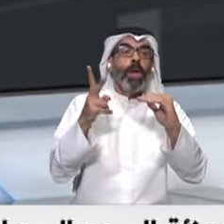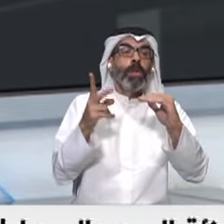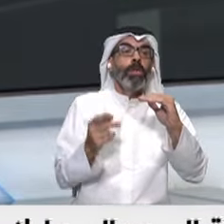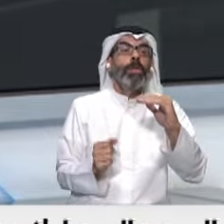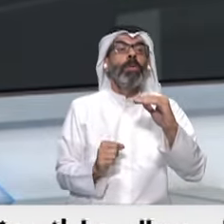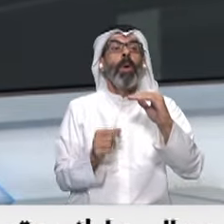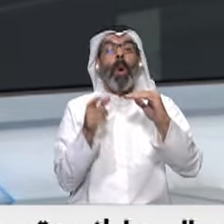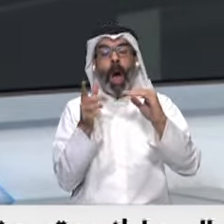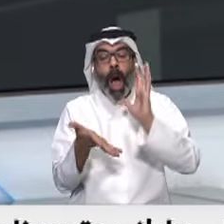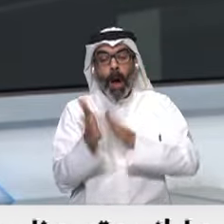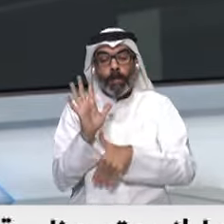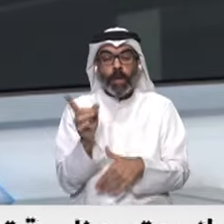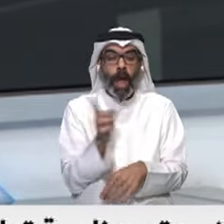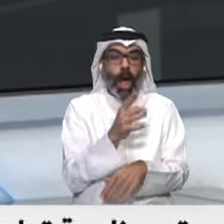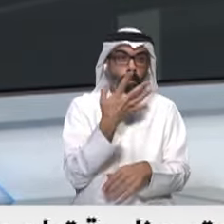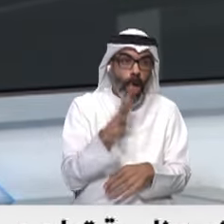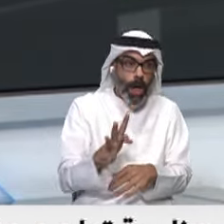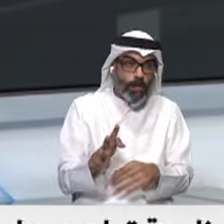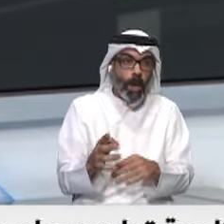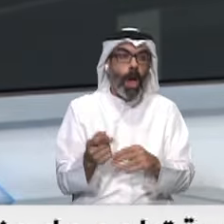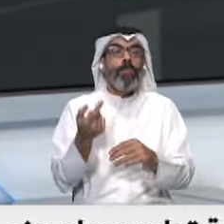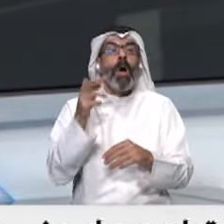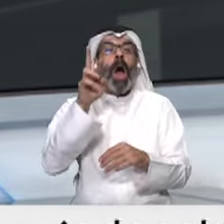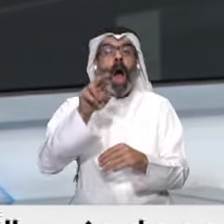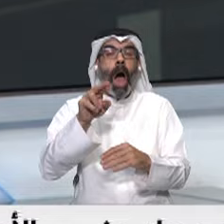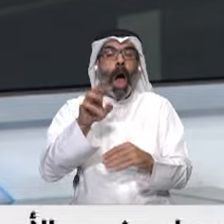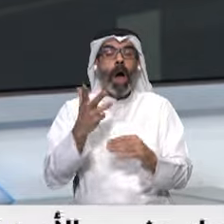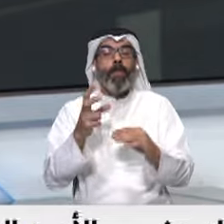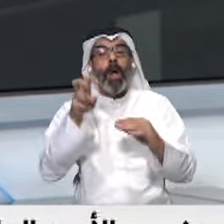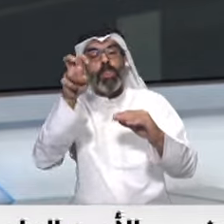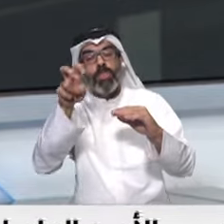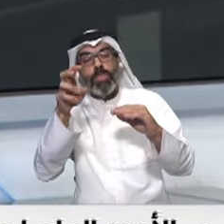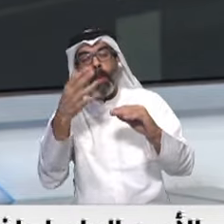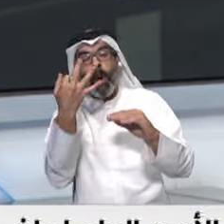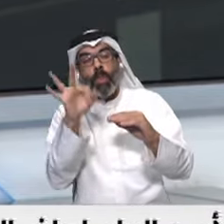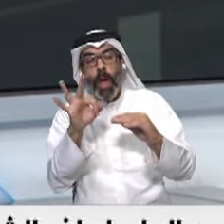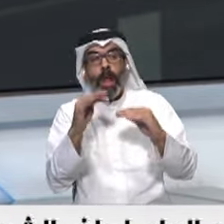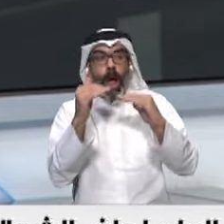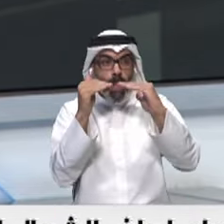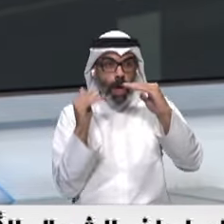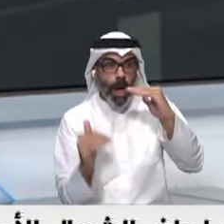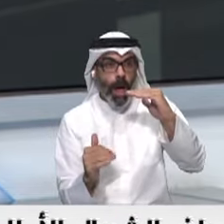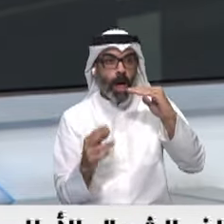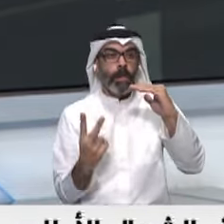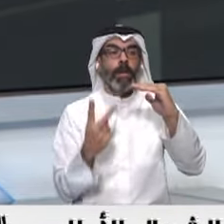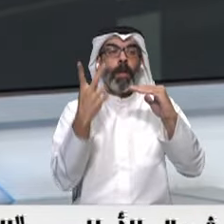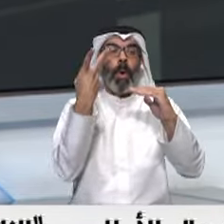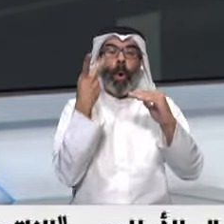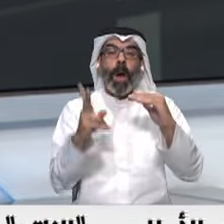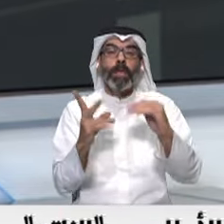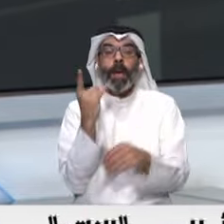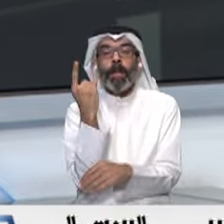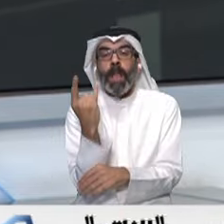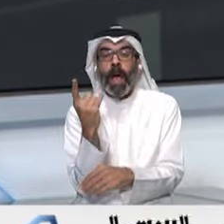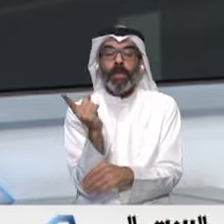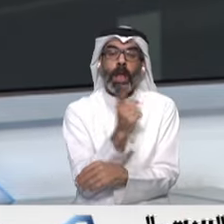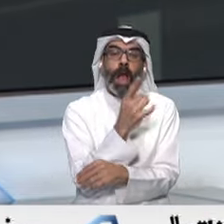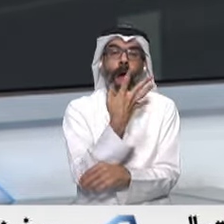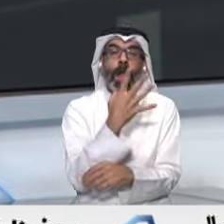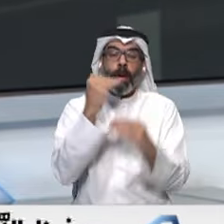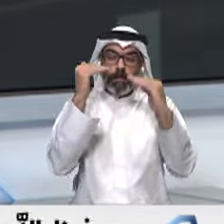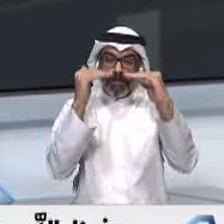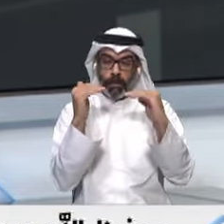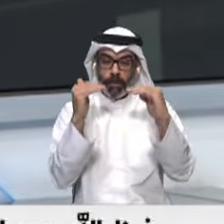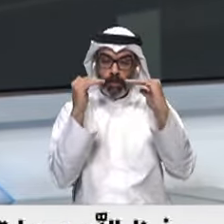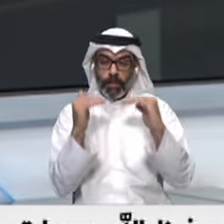42 ومن 15 ل 40 في يوم السبت باذن الله 27 العظمى والصغرى 28 تبدا درجات الحراره تدريجيا بالتراجع